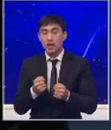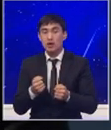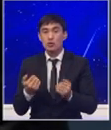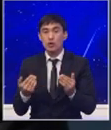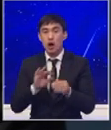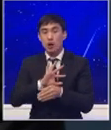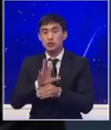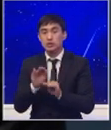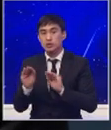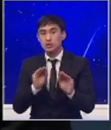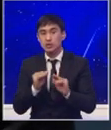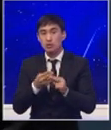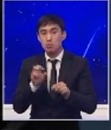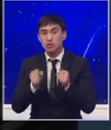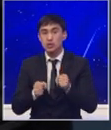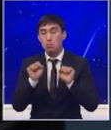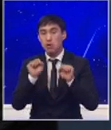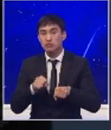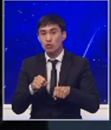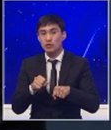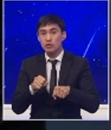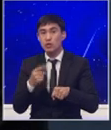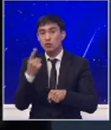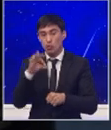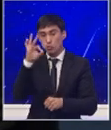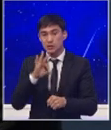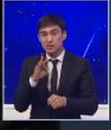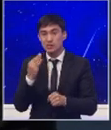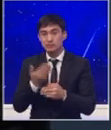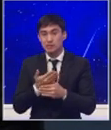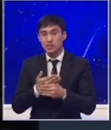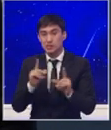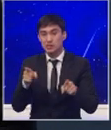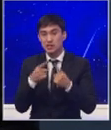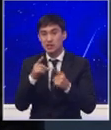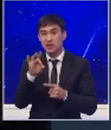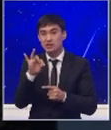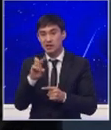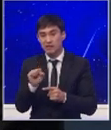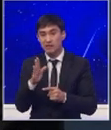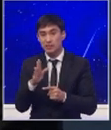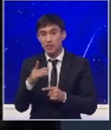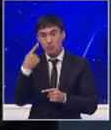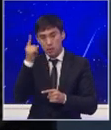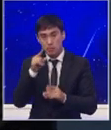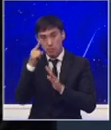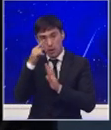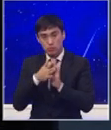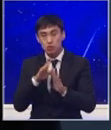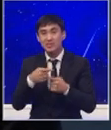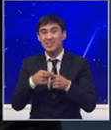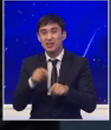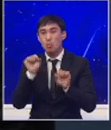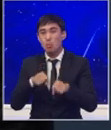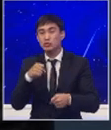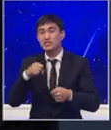Оснащение данной машины нам позволит не только оснастить на 100% скорую помощь, но и создать резервы. То есть мы же все понимаем, что эта техника, она может